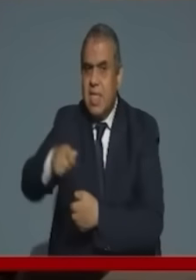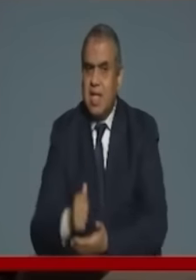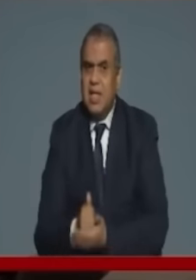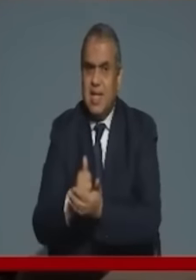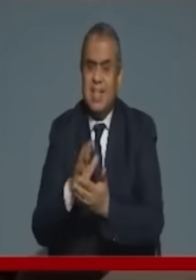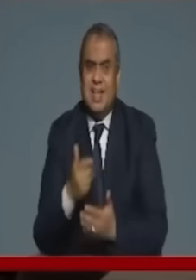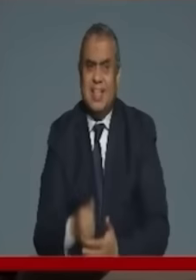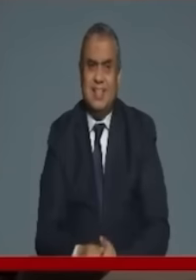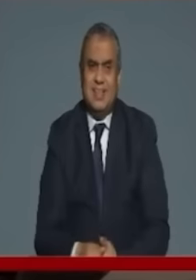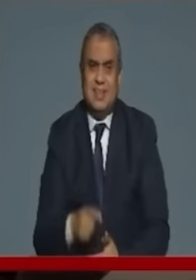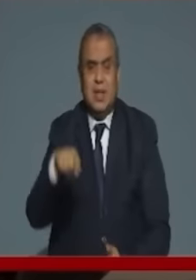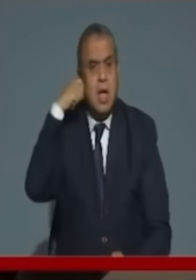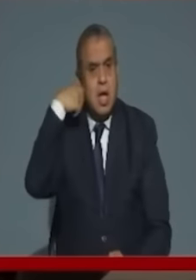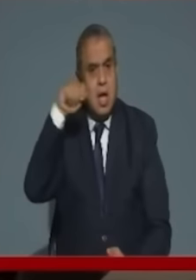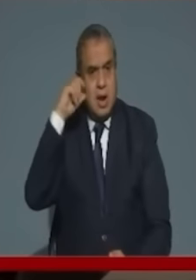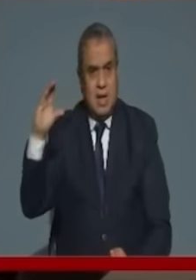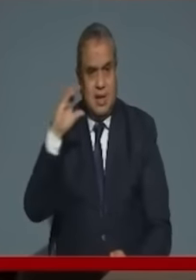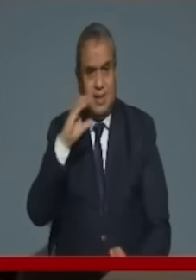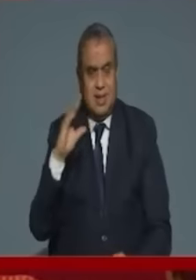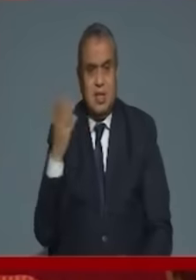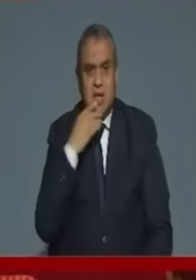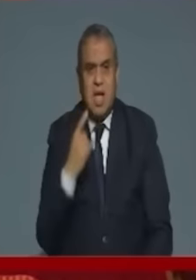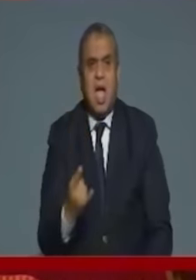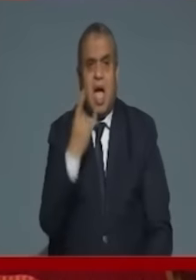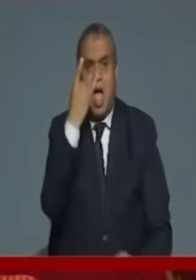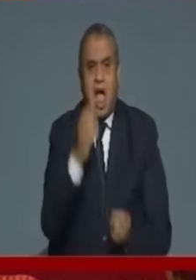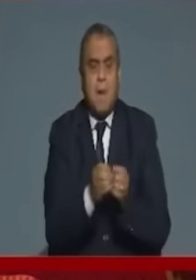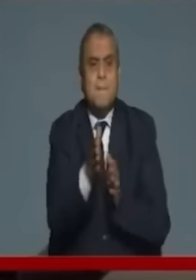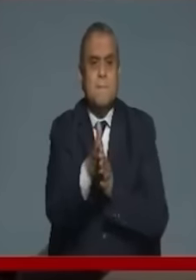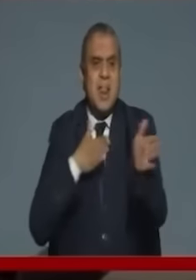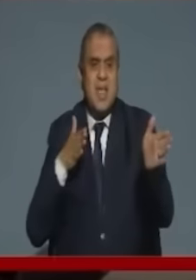اقول انا؟ اتفضل يا فندم. 10. حاضر يا فندم.